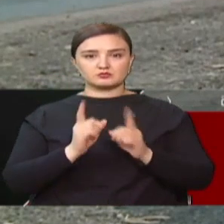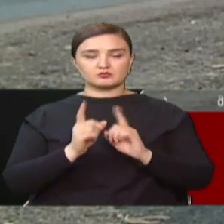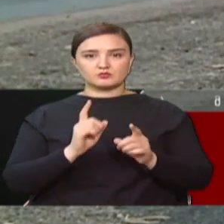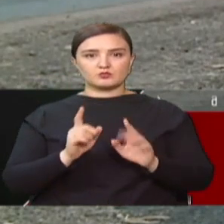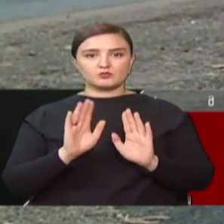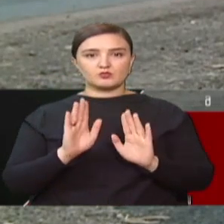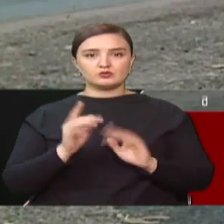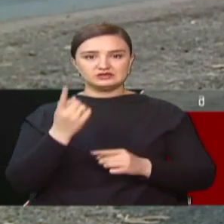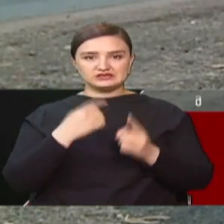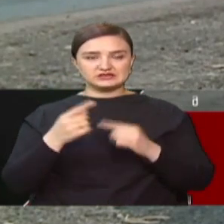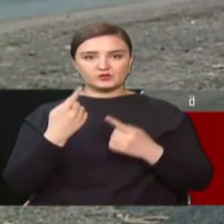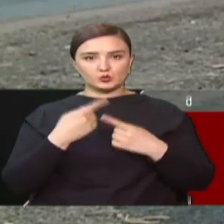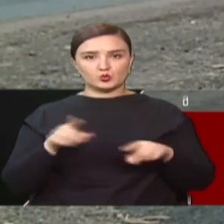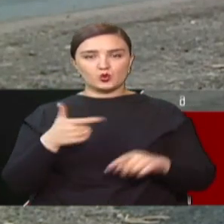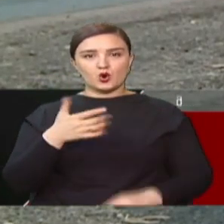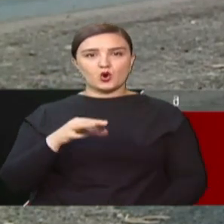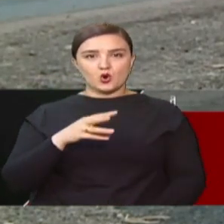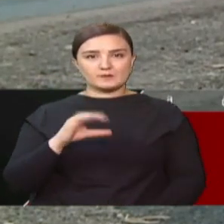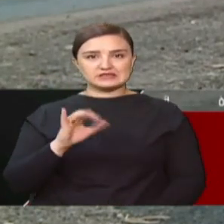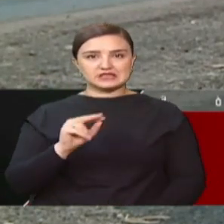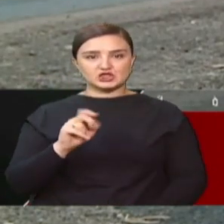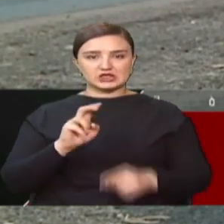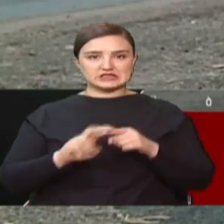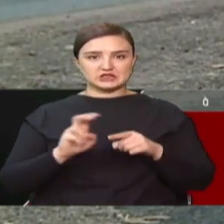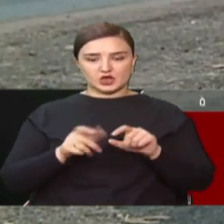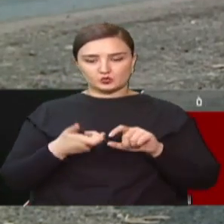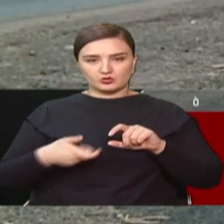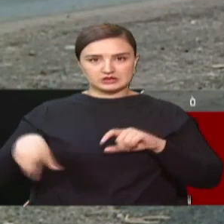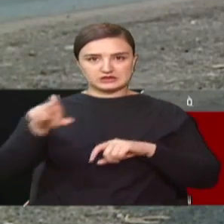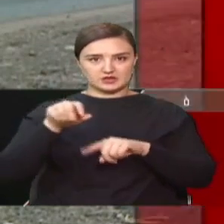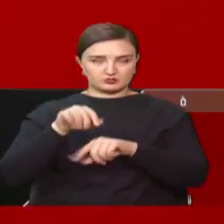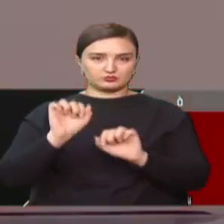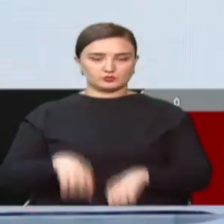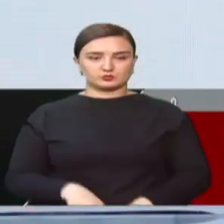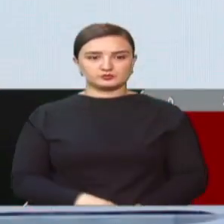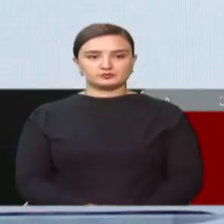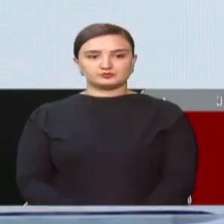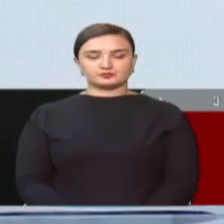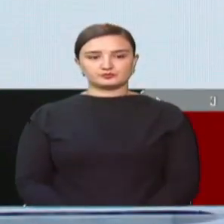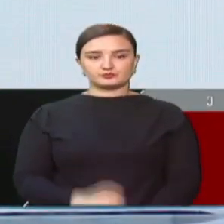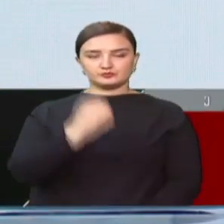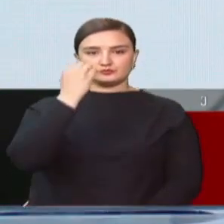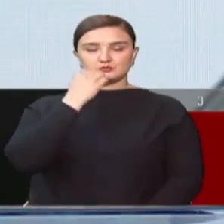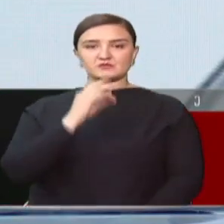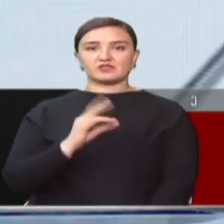შეძლებენ კვლავ შემოვლითი გომის საჩხერე ჭიათურის გზით. Madlobayız Nino Pisadze iqo.